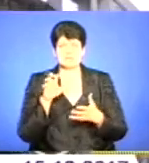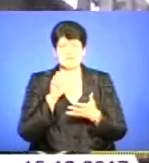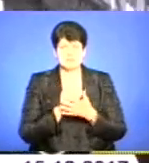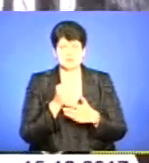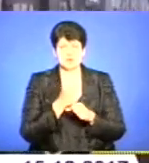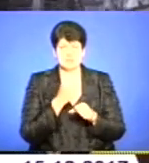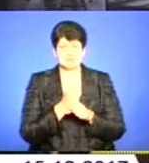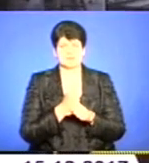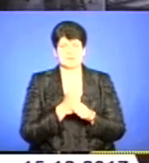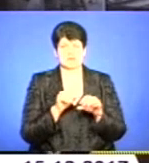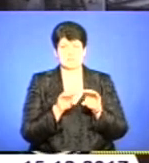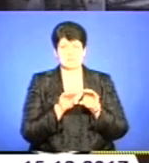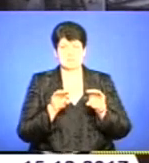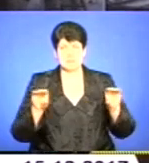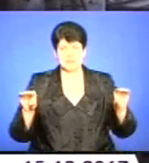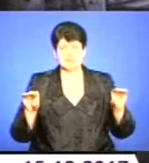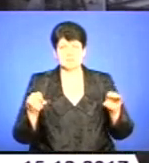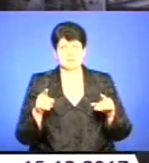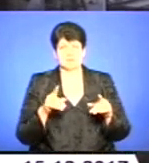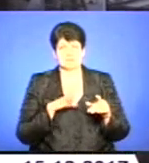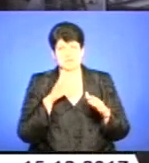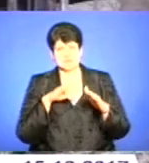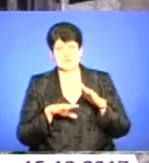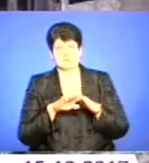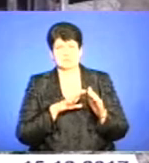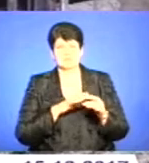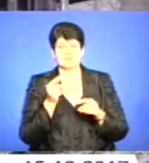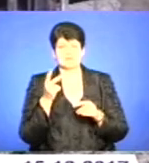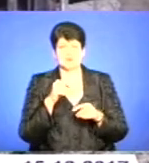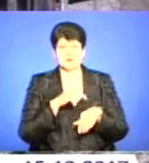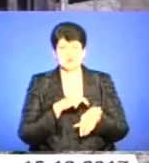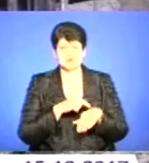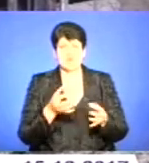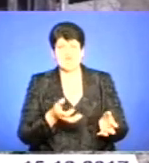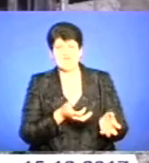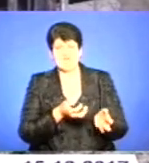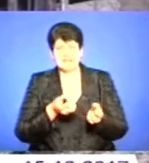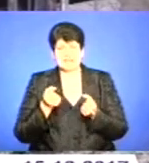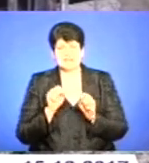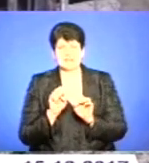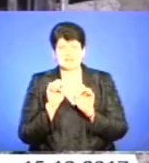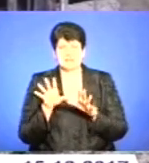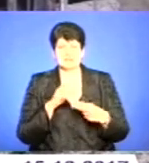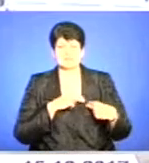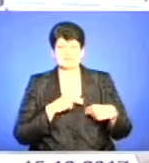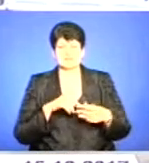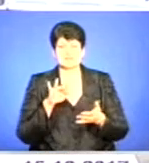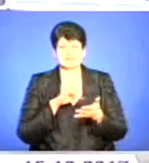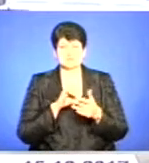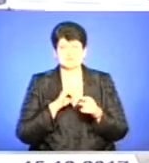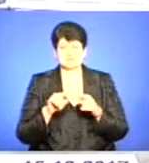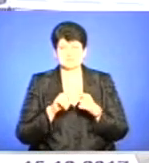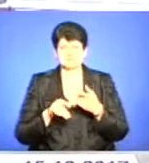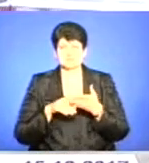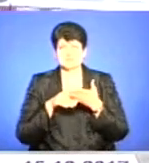виготовленням залізобетонних плит. Під завалами він пробув близько півтора години. Його витягли рятувальники і передали працівникам центру екстреної